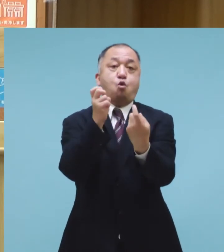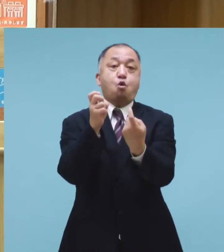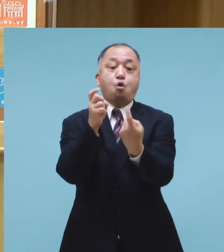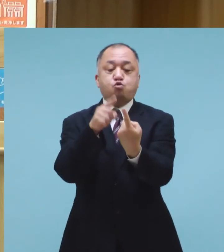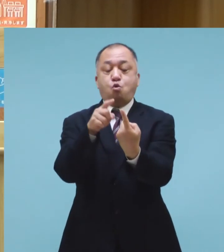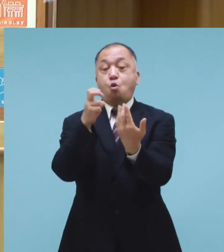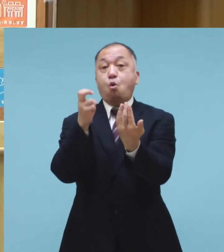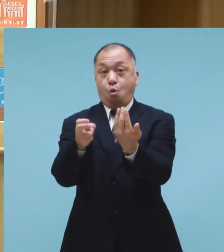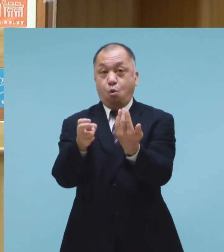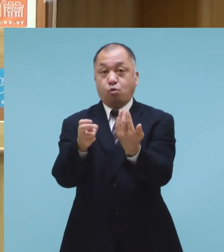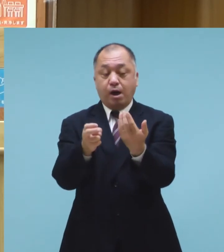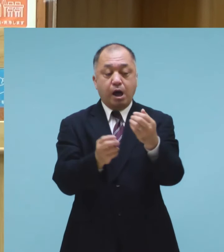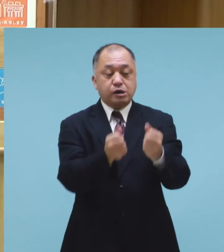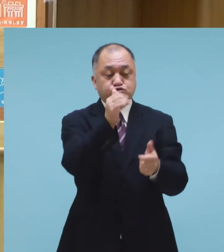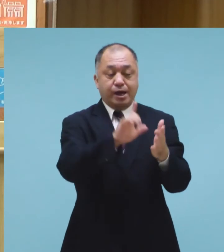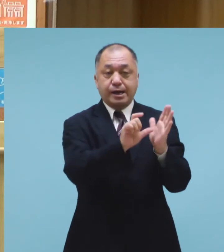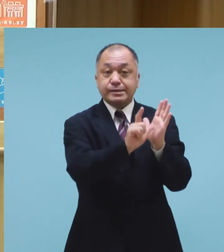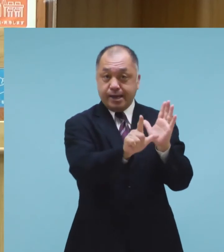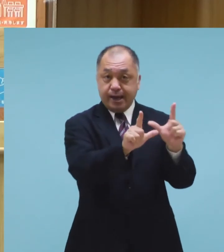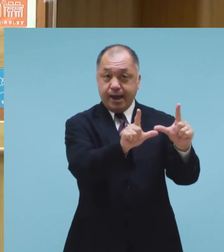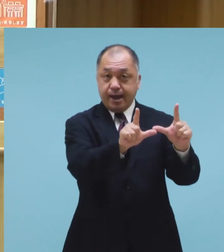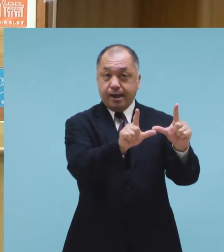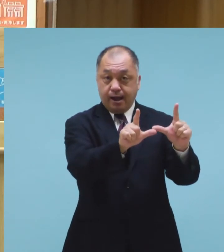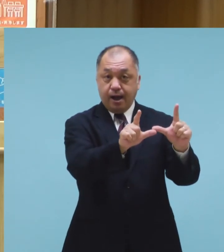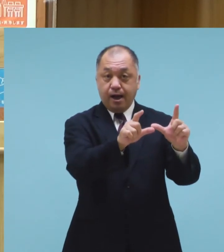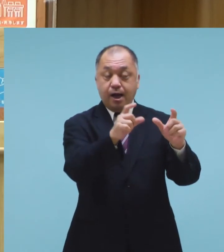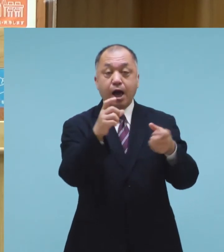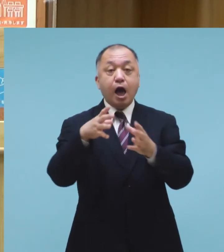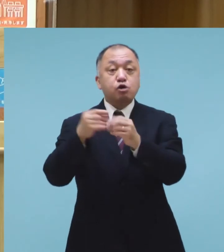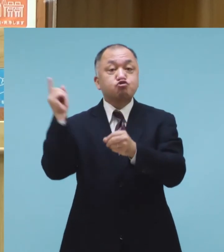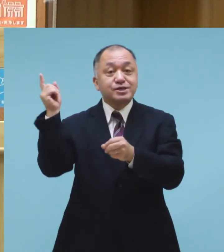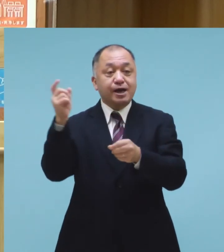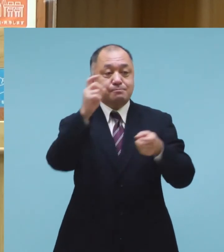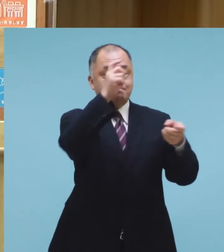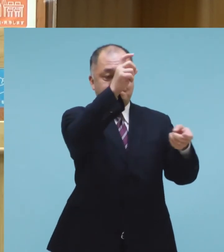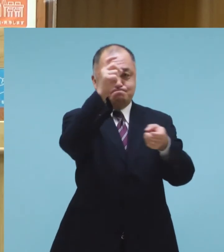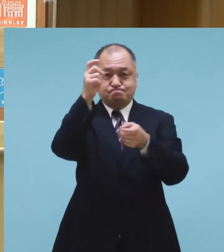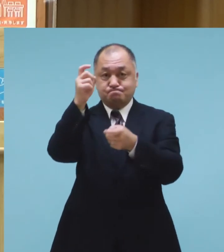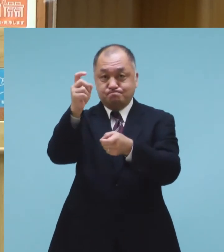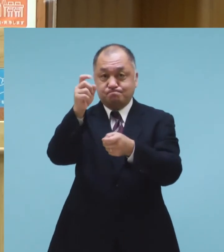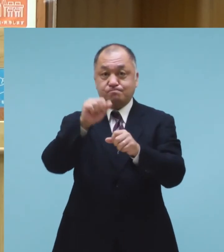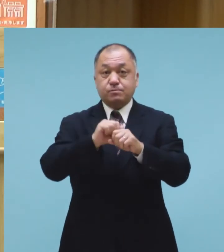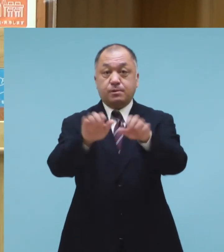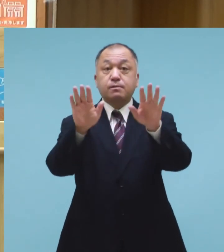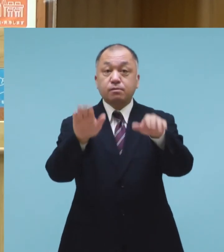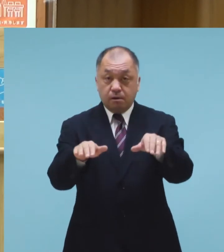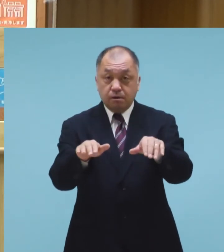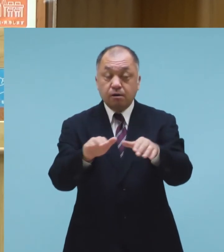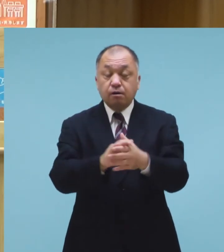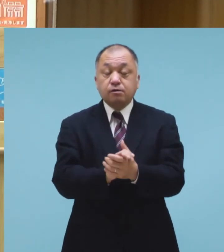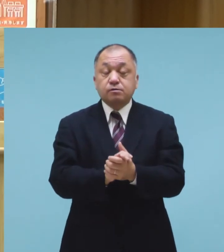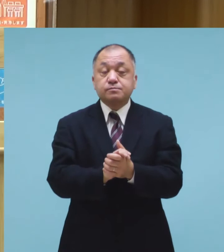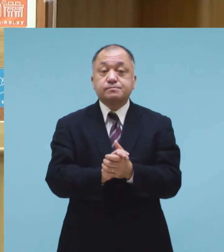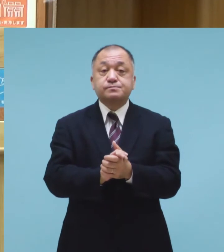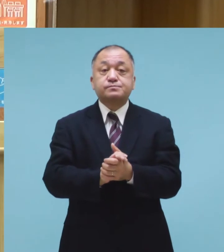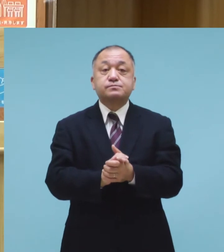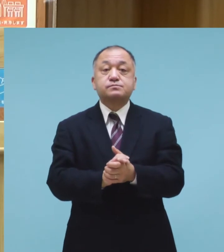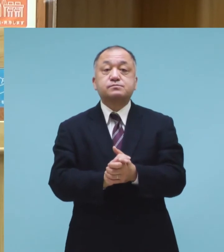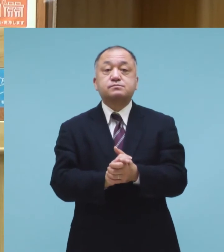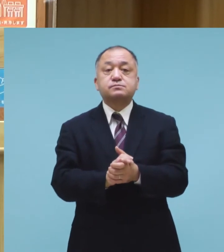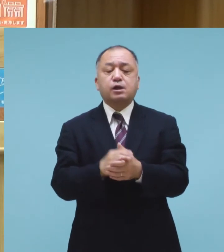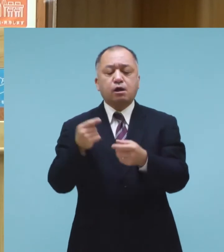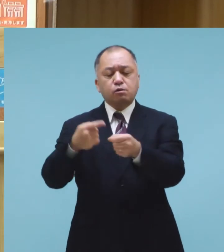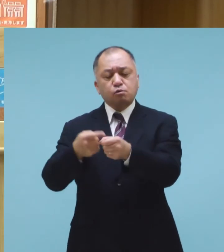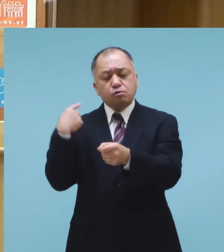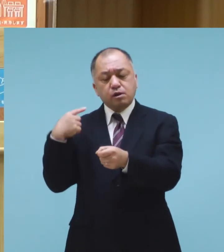通り の対策が国の中で行われたということはあるんですけども、あの時点では新型コロ